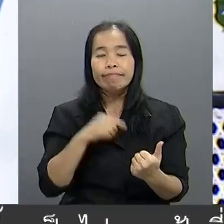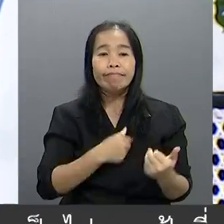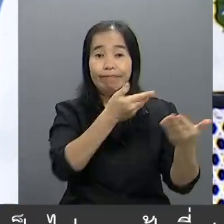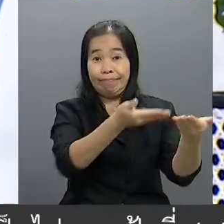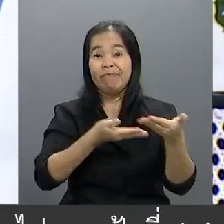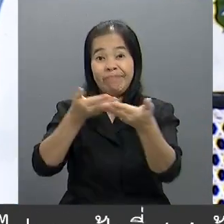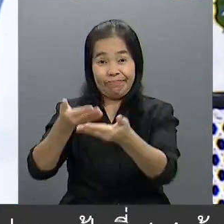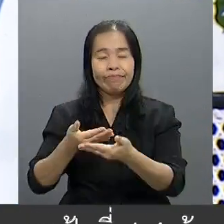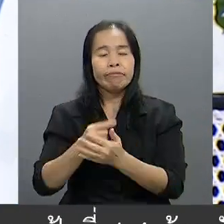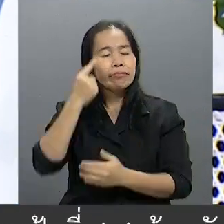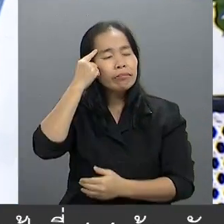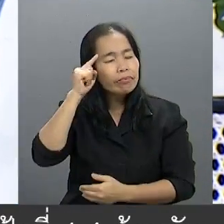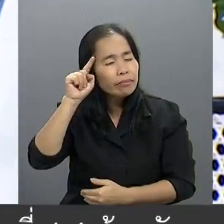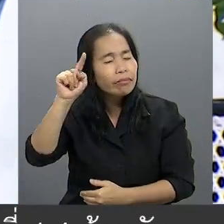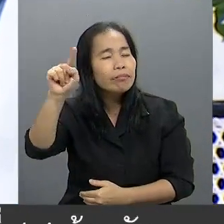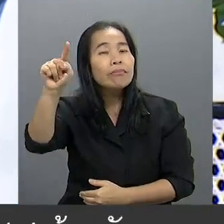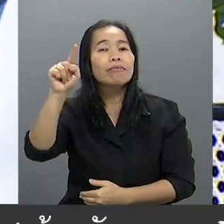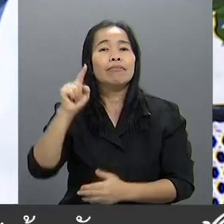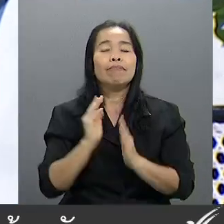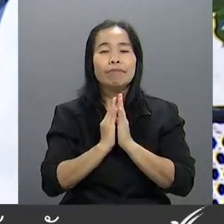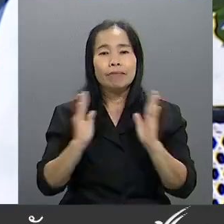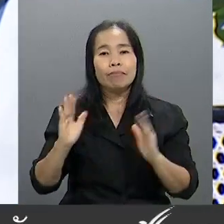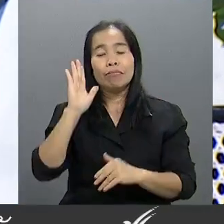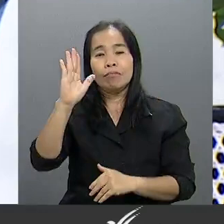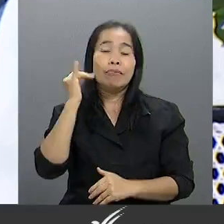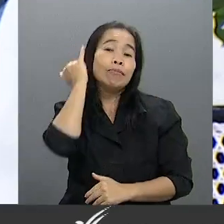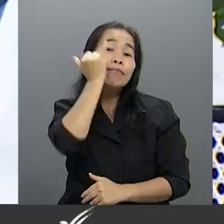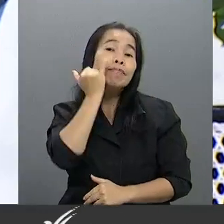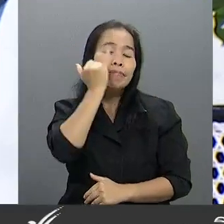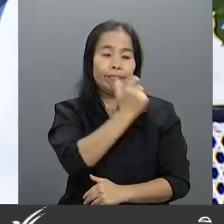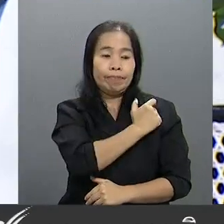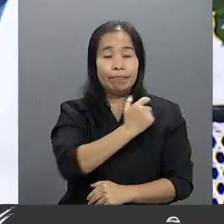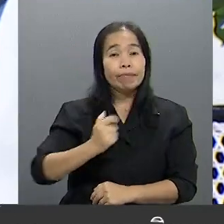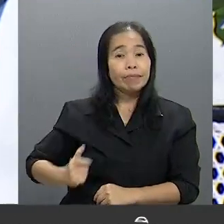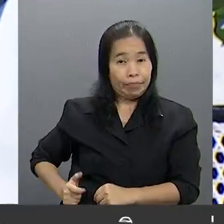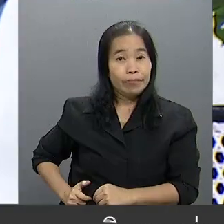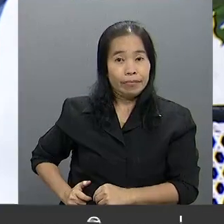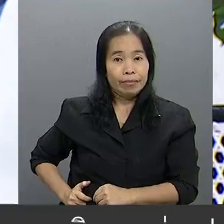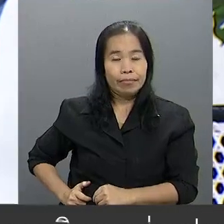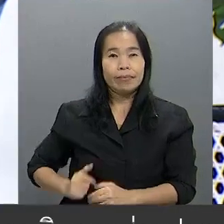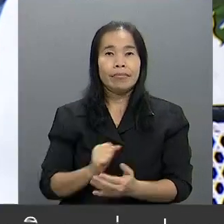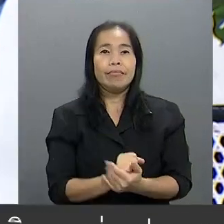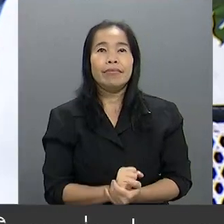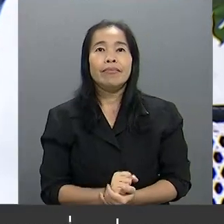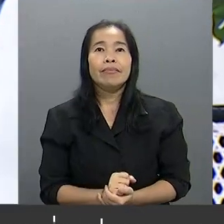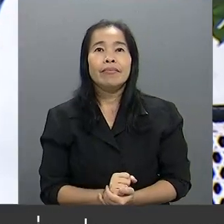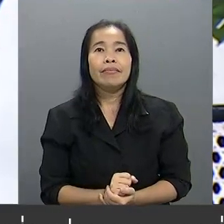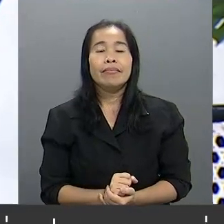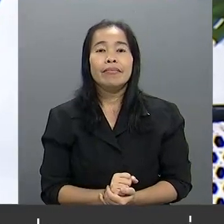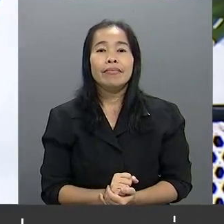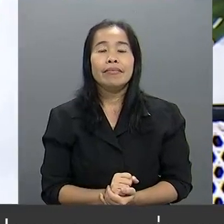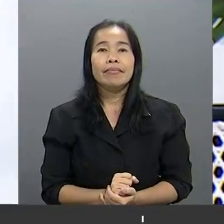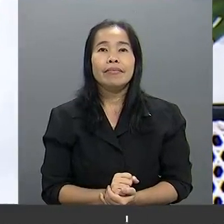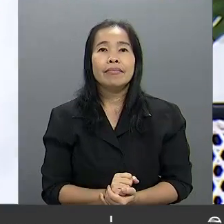มรำลึกถึงพระมหากรุณาธิคุณของสมเด็จพระศรีนครินทราบรมราชชนนีหรือสมเด็จย่าของพวกเราปวงชนชาวไทยนะคะ